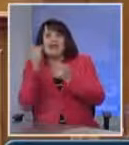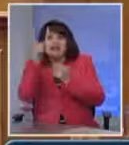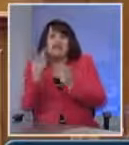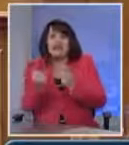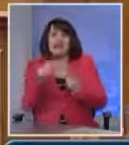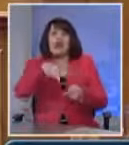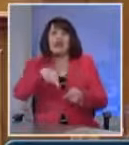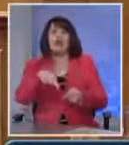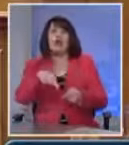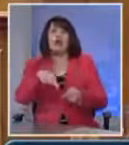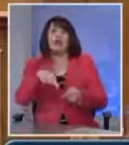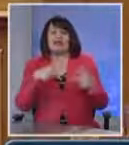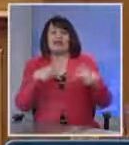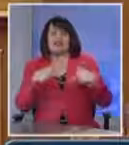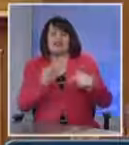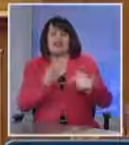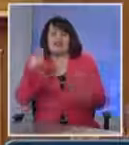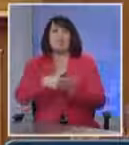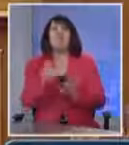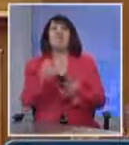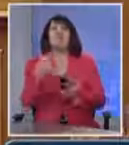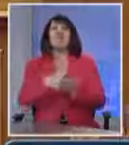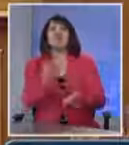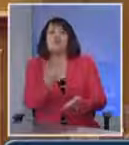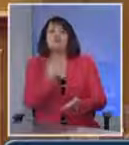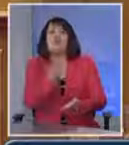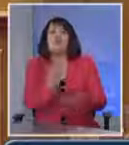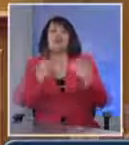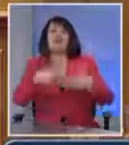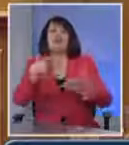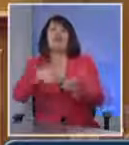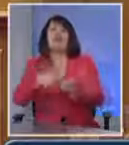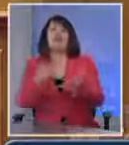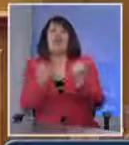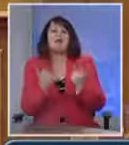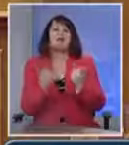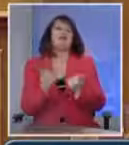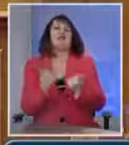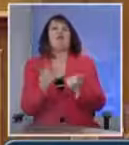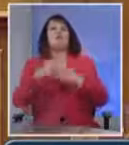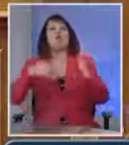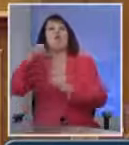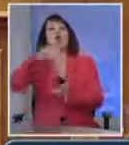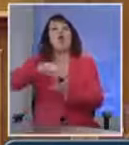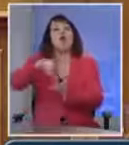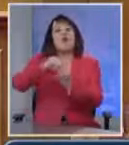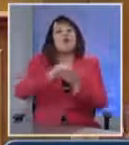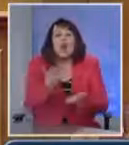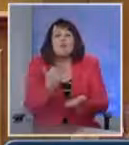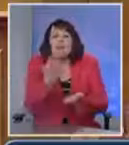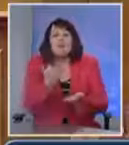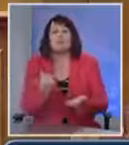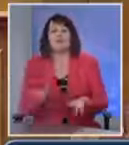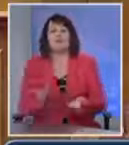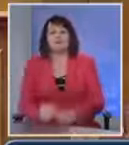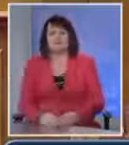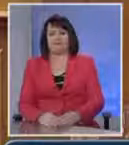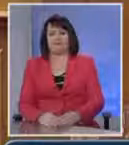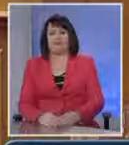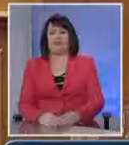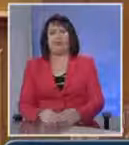δεν πληρώνεις μισθούς. Εδώ αν δεν έχεις κυβέρνηση, δεν δουλεύει εφορία, δεν δουλεύει η πολεοδομία. Το φάρμακο λοιπόν